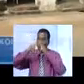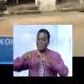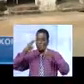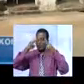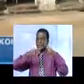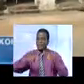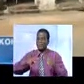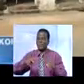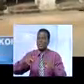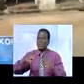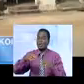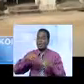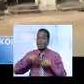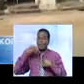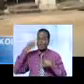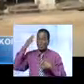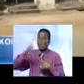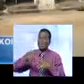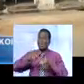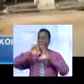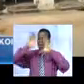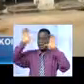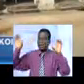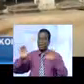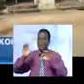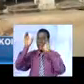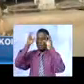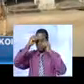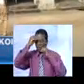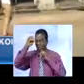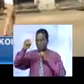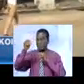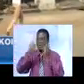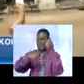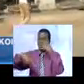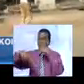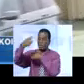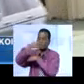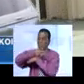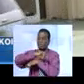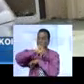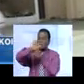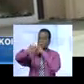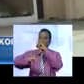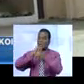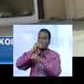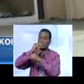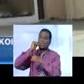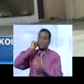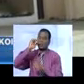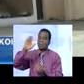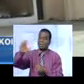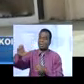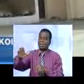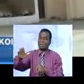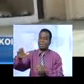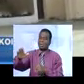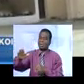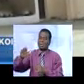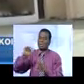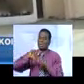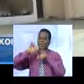combattantes, qu'aura lieu la cérémonie officielle de la Journée internationale de la femme.